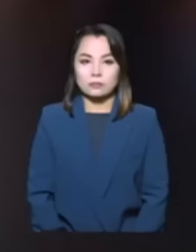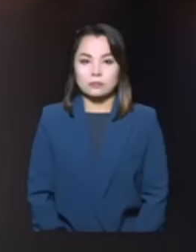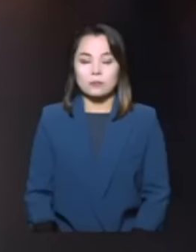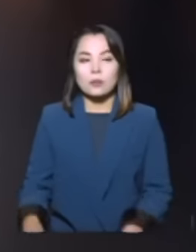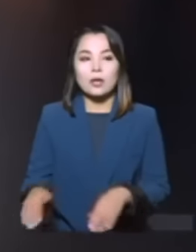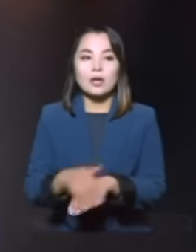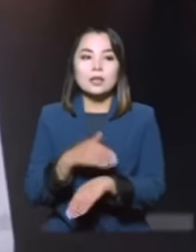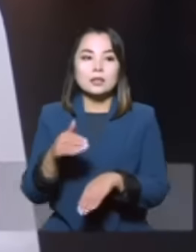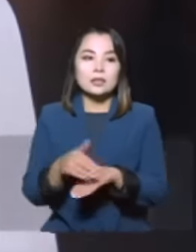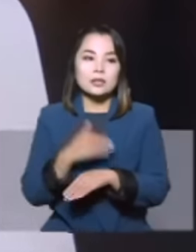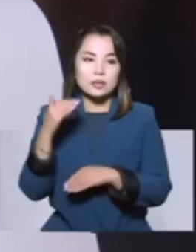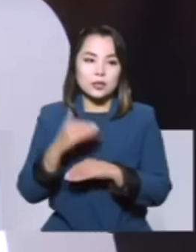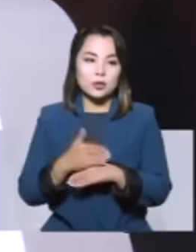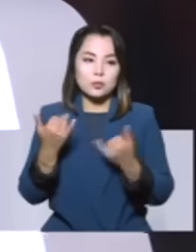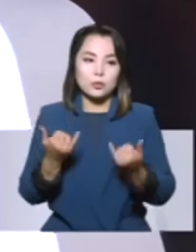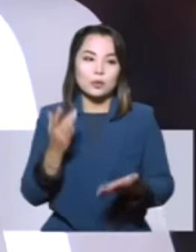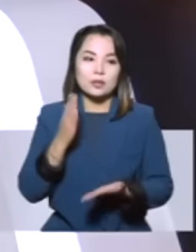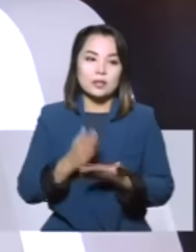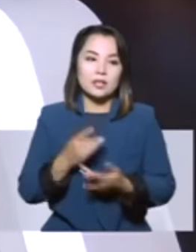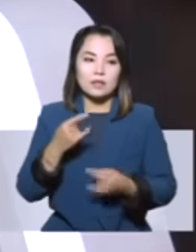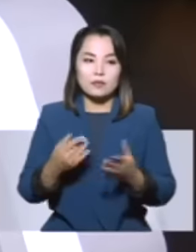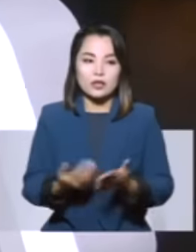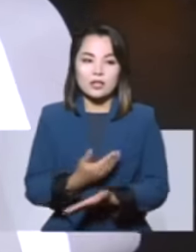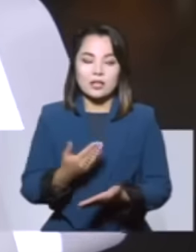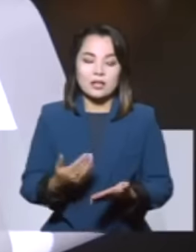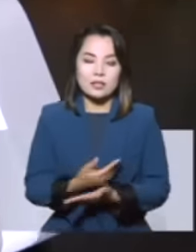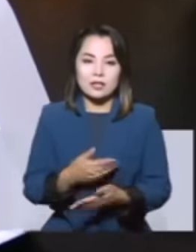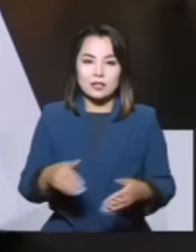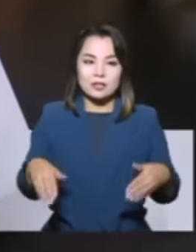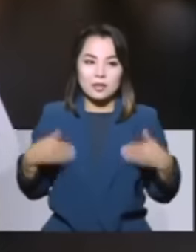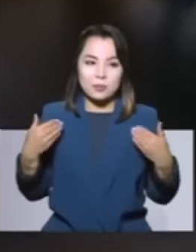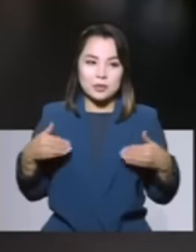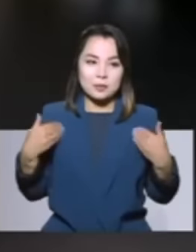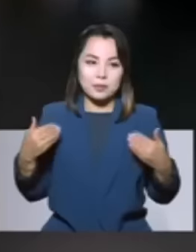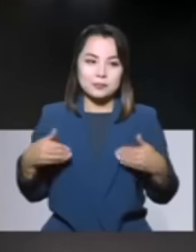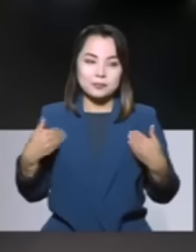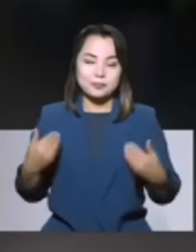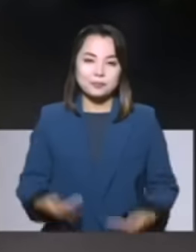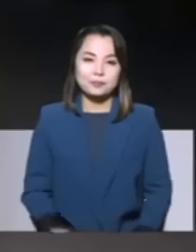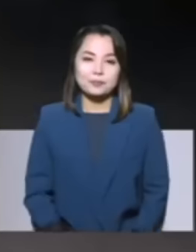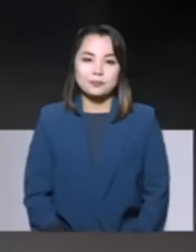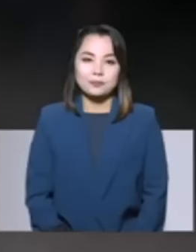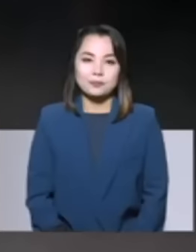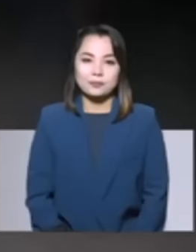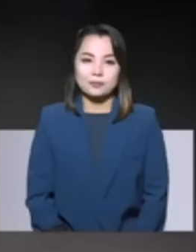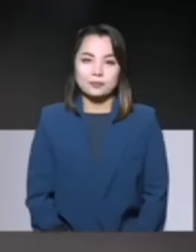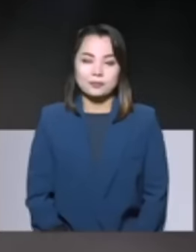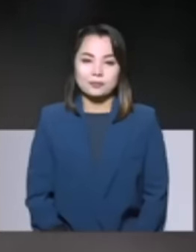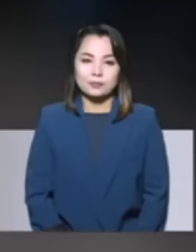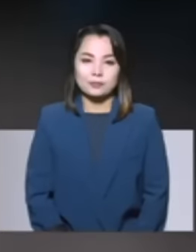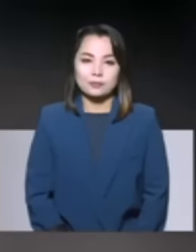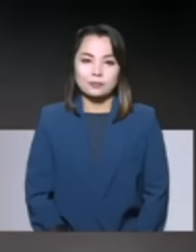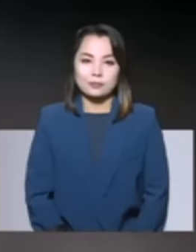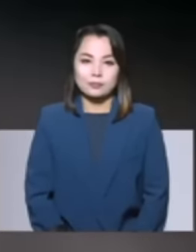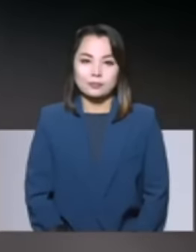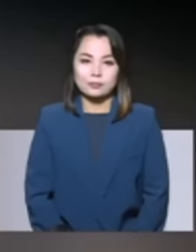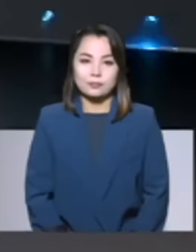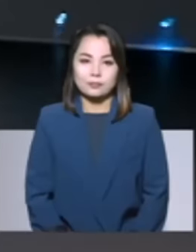Қайырлы кеш көрермен, ұлттық арнаның тікелей эфирінде ақпарат қызметі, студияда Армангүл Тоқтамұрат және сурдо аудармада Шырын Жанғабыл.